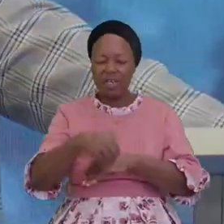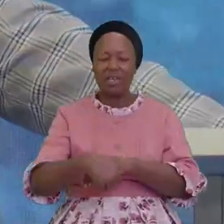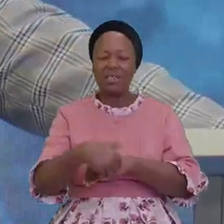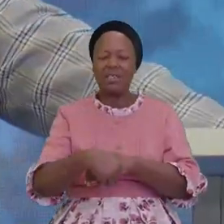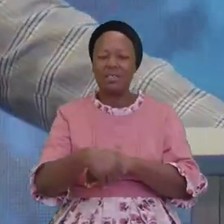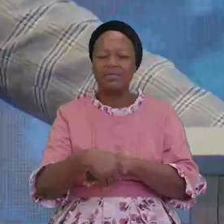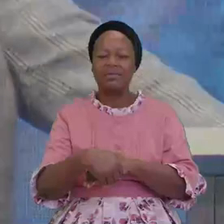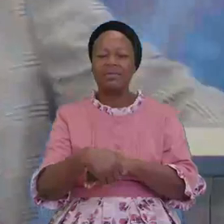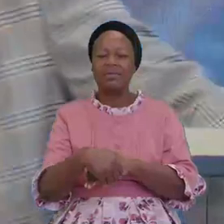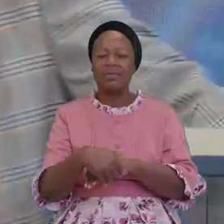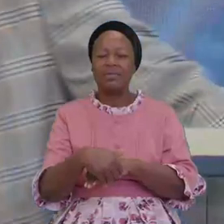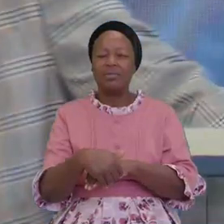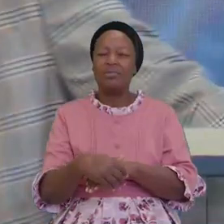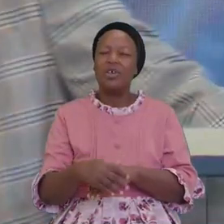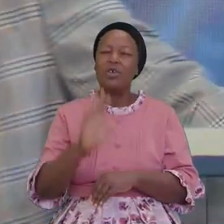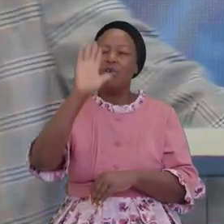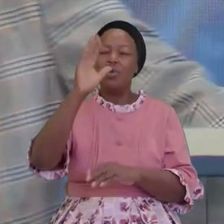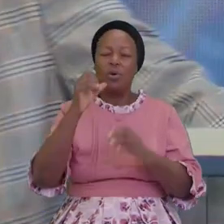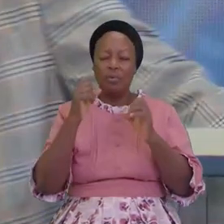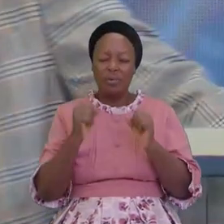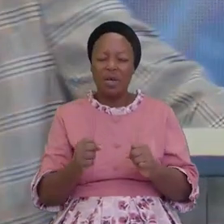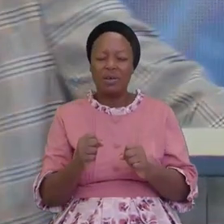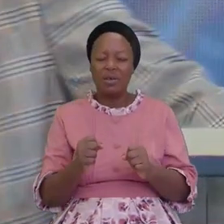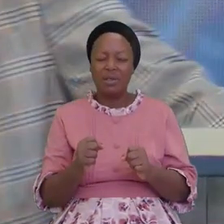Nous demandons, Seigneur, que ce dernier jour,